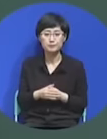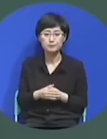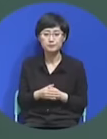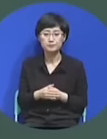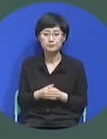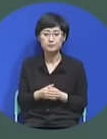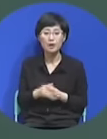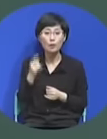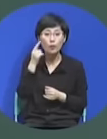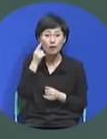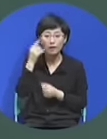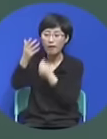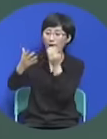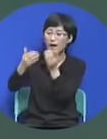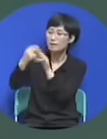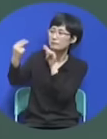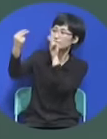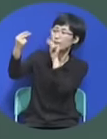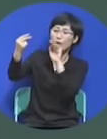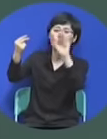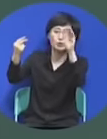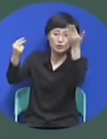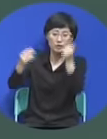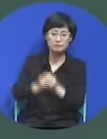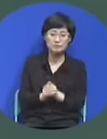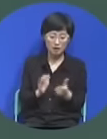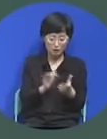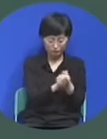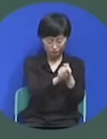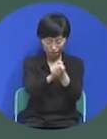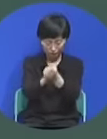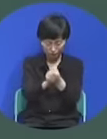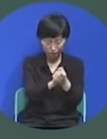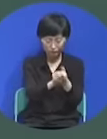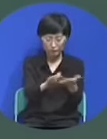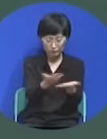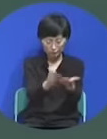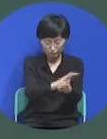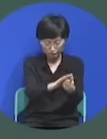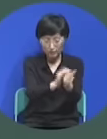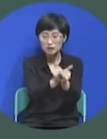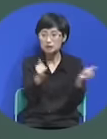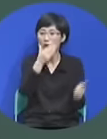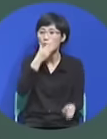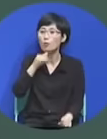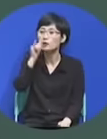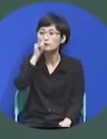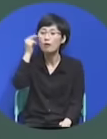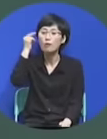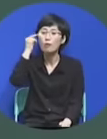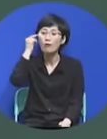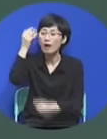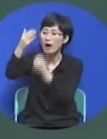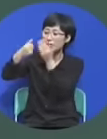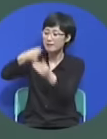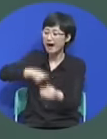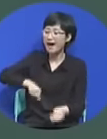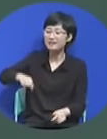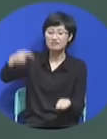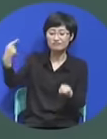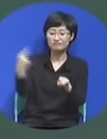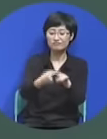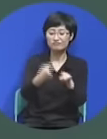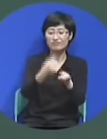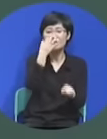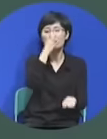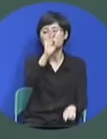清心的人有福了. 하나님을 볼 것이다. 他们必得见神. 화평케 하는 자가 복이 있다. 使人和睦的人有福. 하나님의 아들이라 이름을 받게